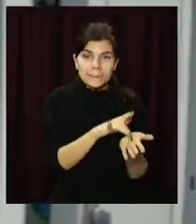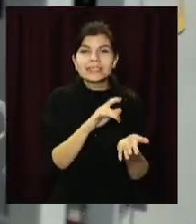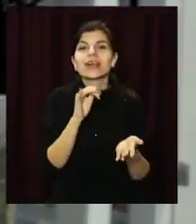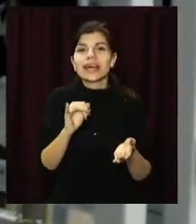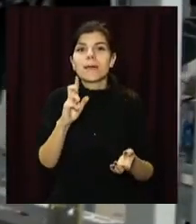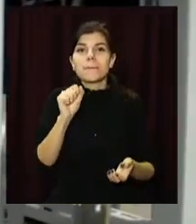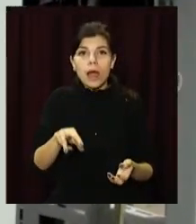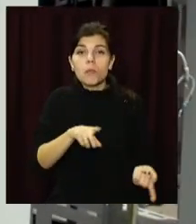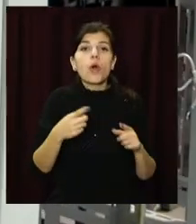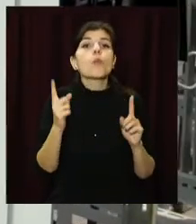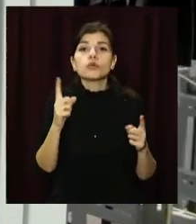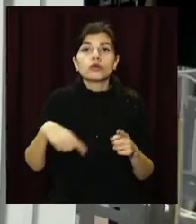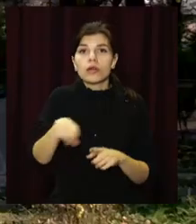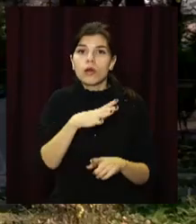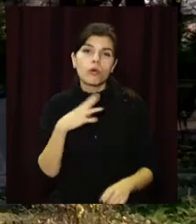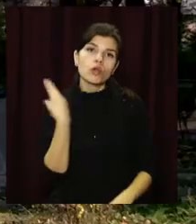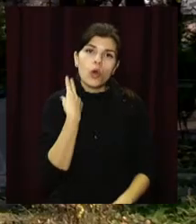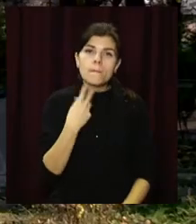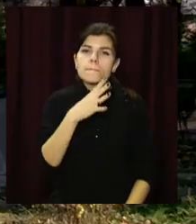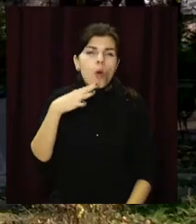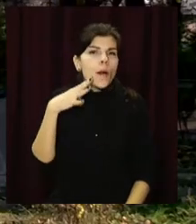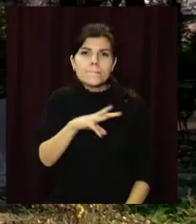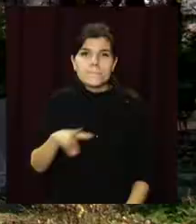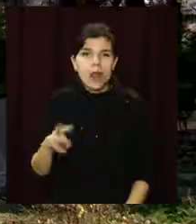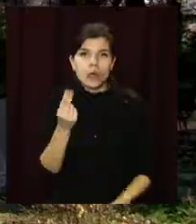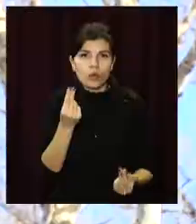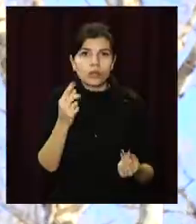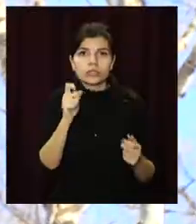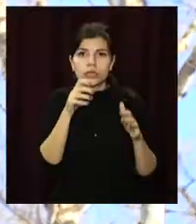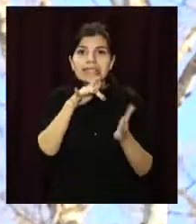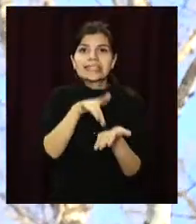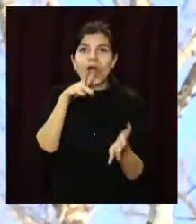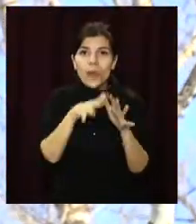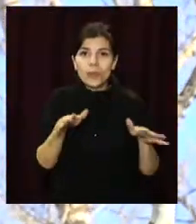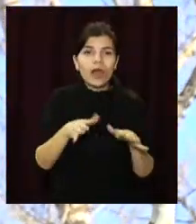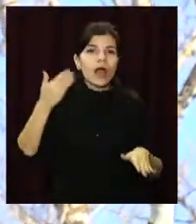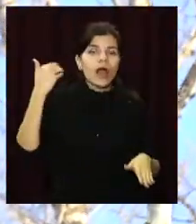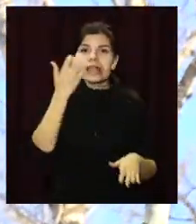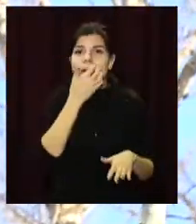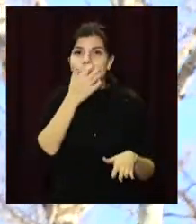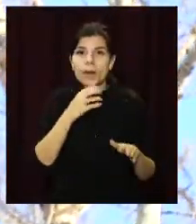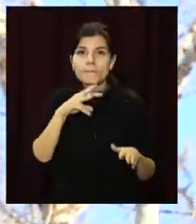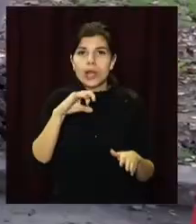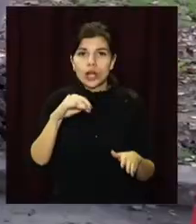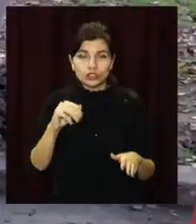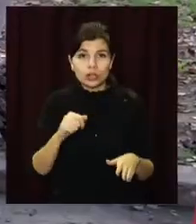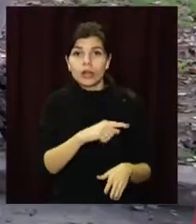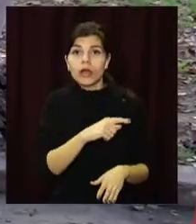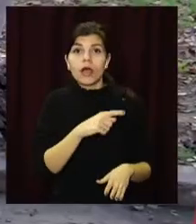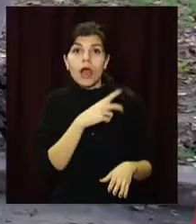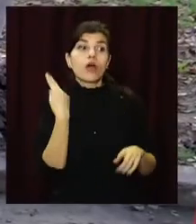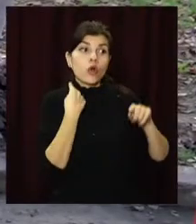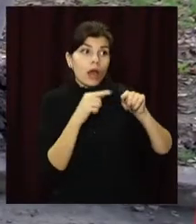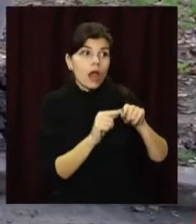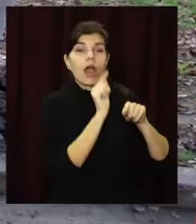альтернативне опалення, бо населення мало багатомільйонні борги за централізоване опалення перед підприємством тепломережі, яке в свою чергу чимало